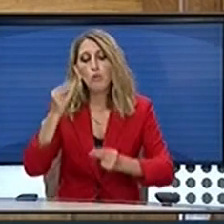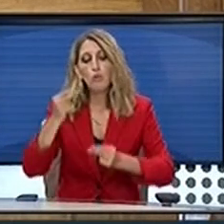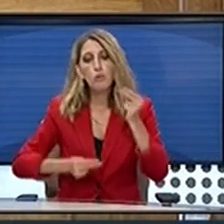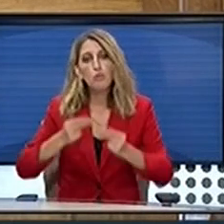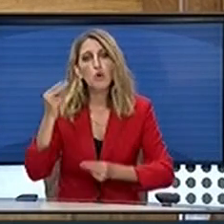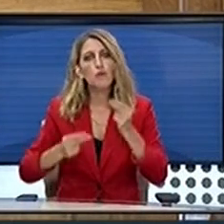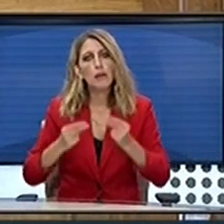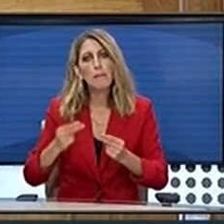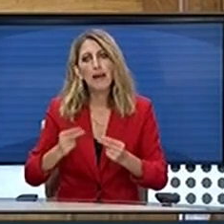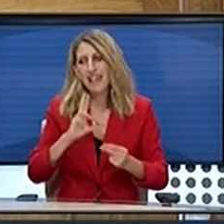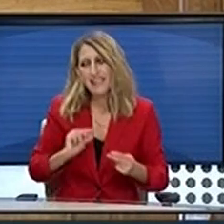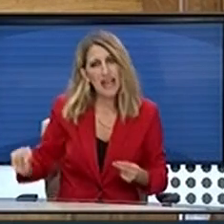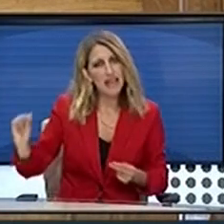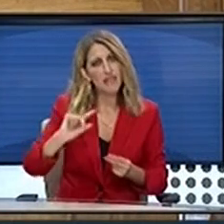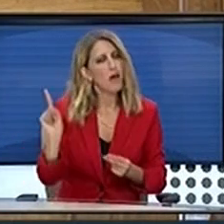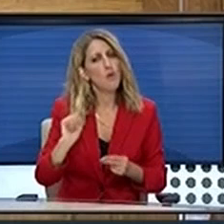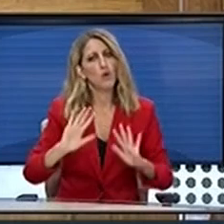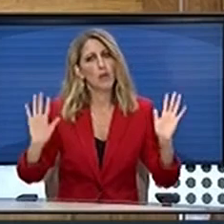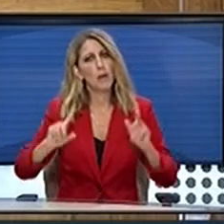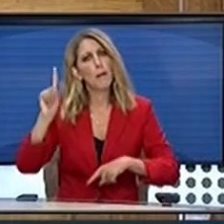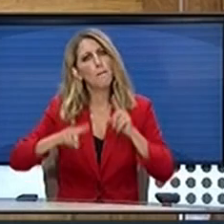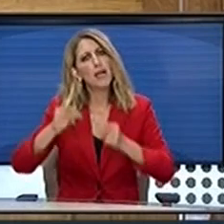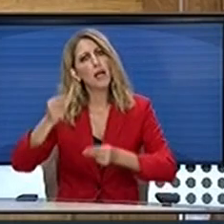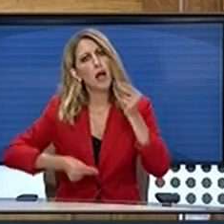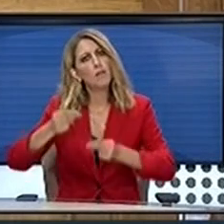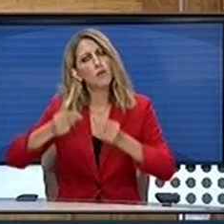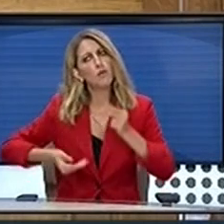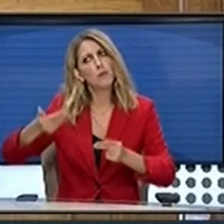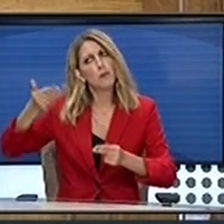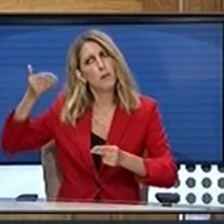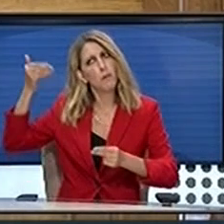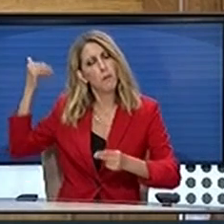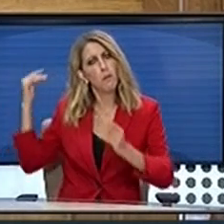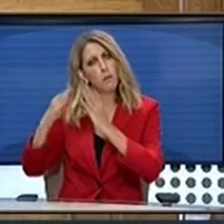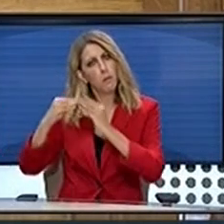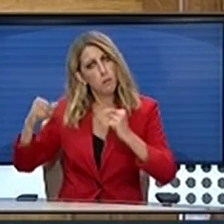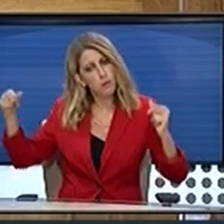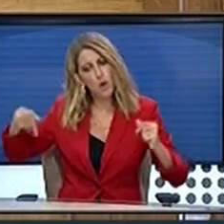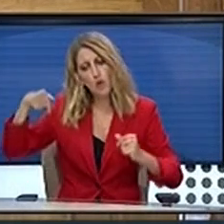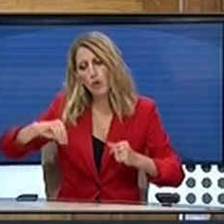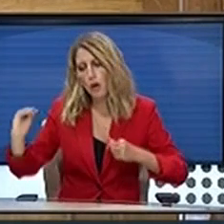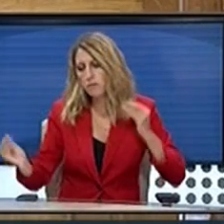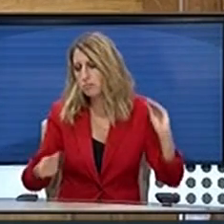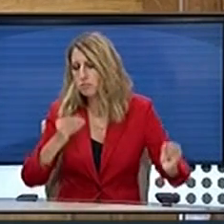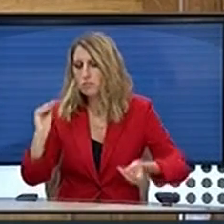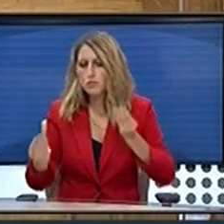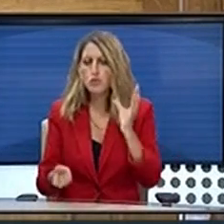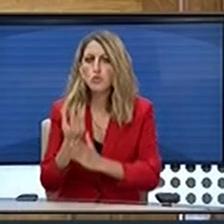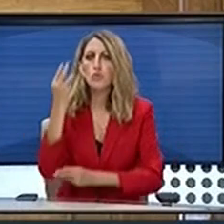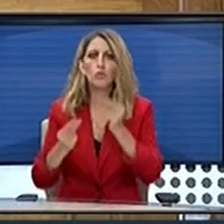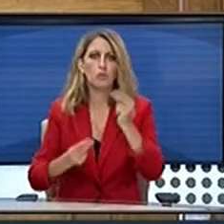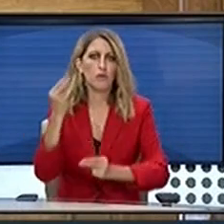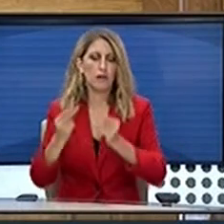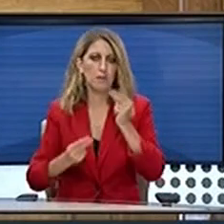χθες, είτε εκδηλώνονται σήμερα. Όλα αυτά έγιναν όμως στην αρχή. Διότι